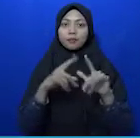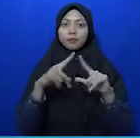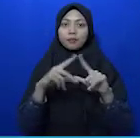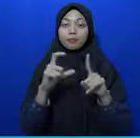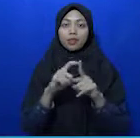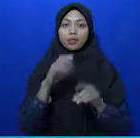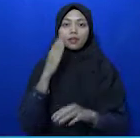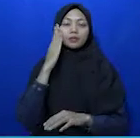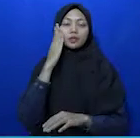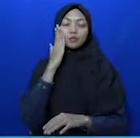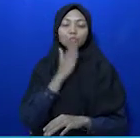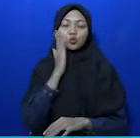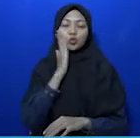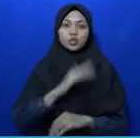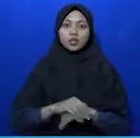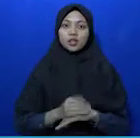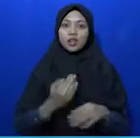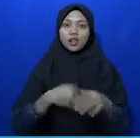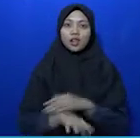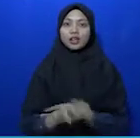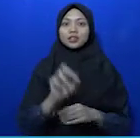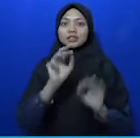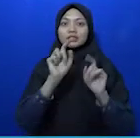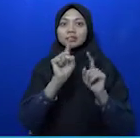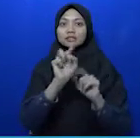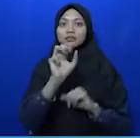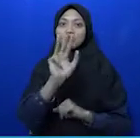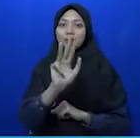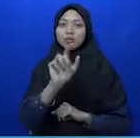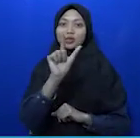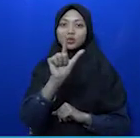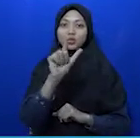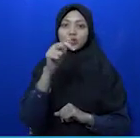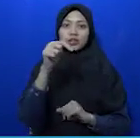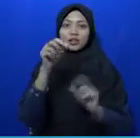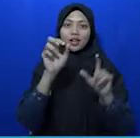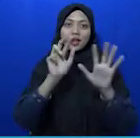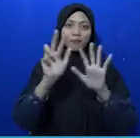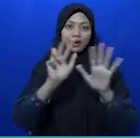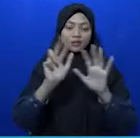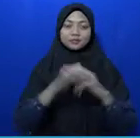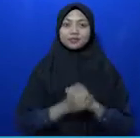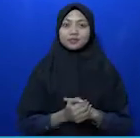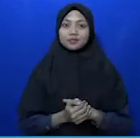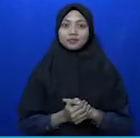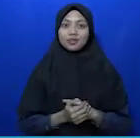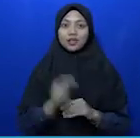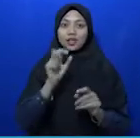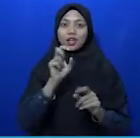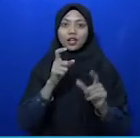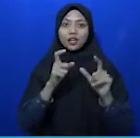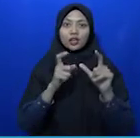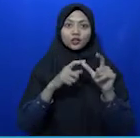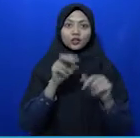muda, kelahiran 1978. Beliau S2 di International Business and